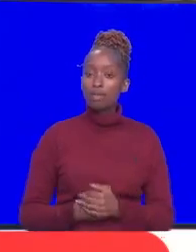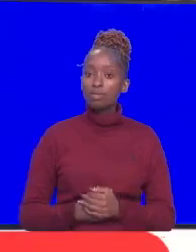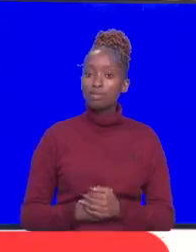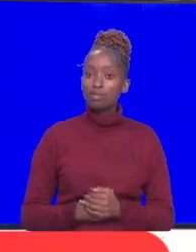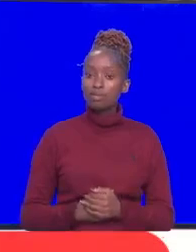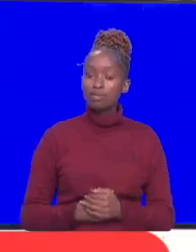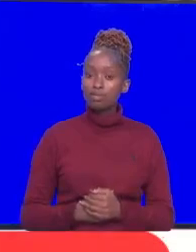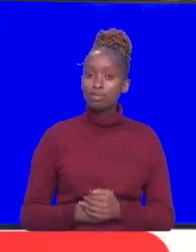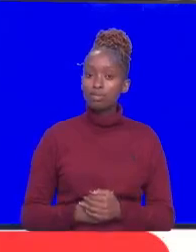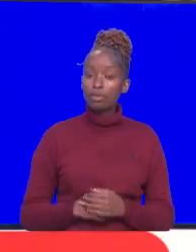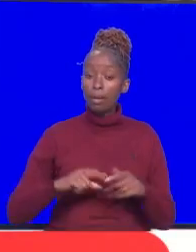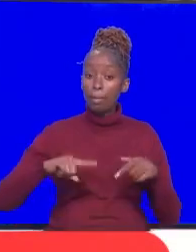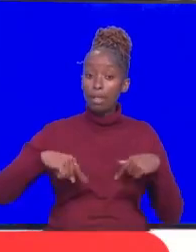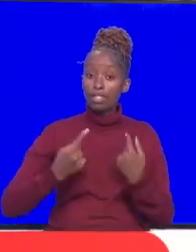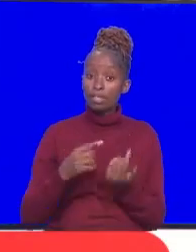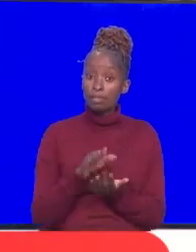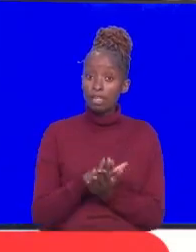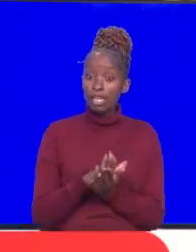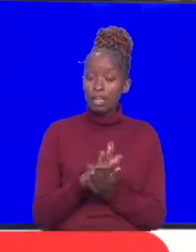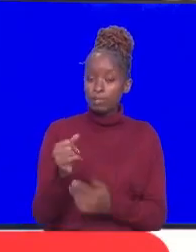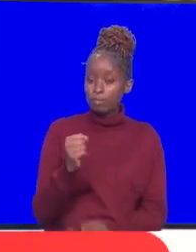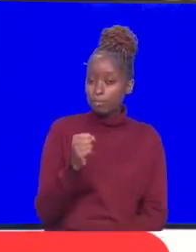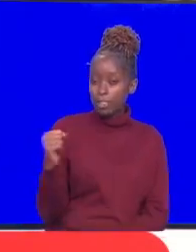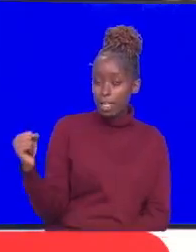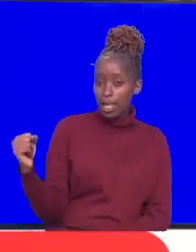Mimi nimeweka kando